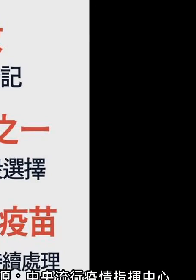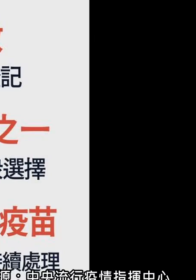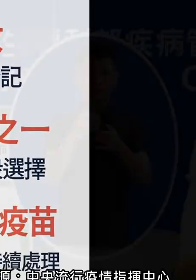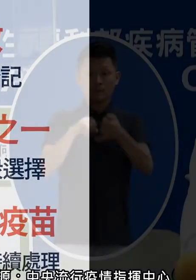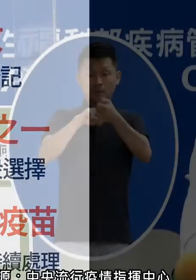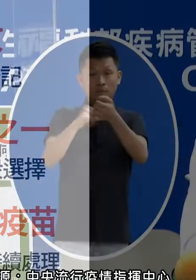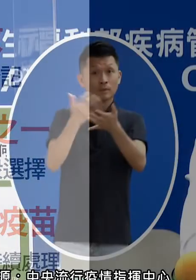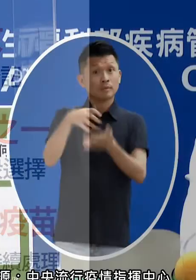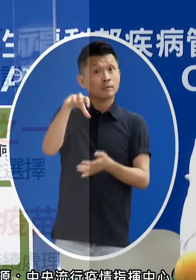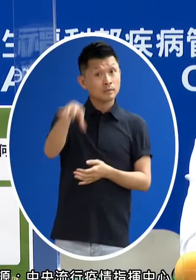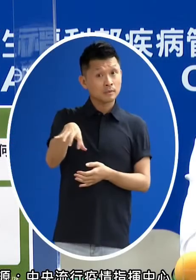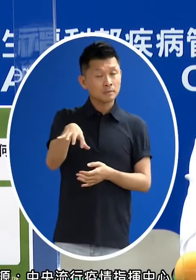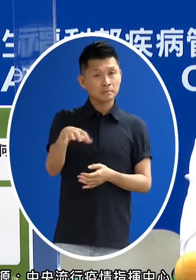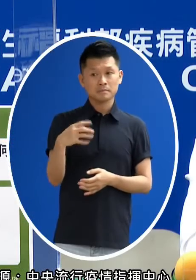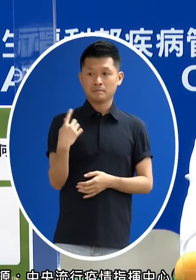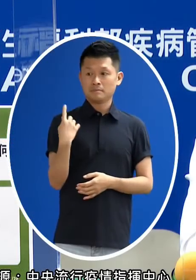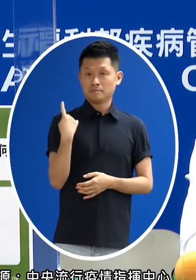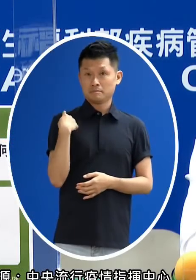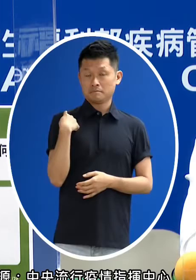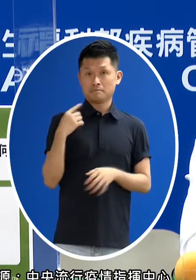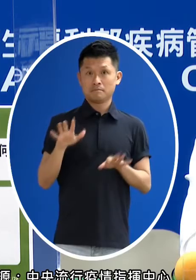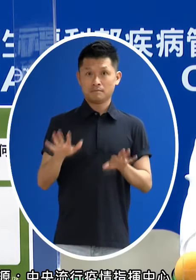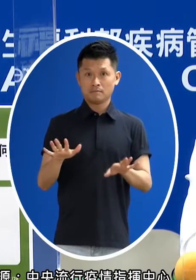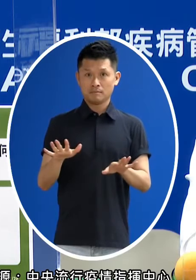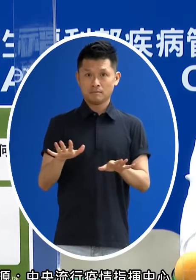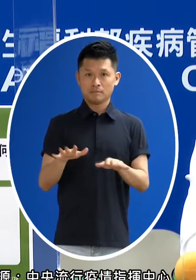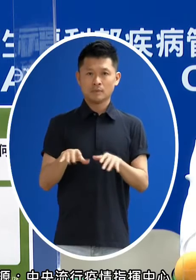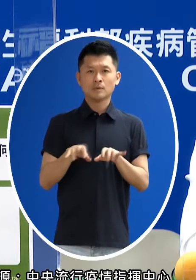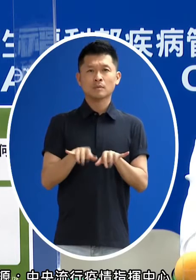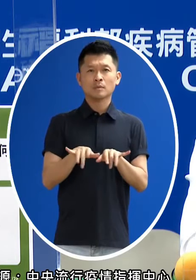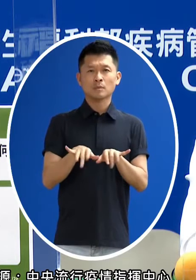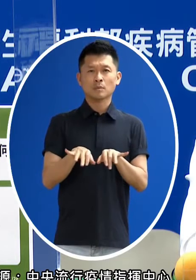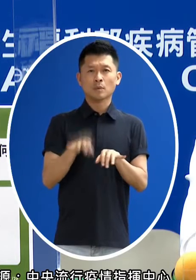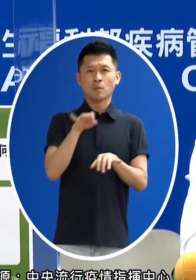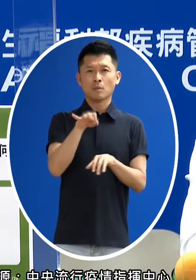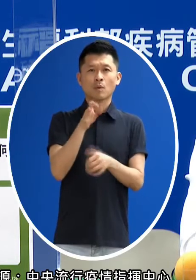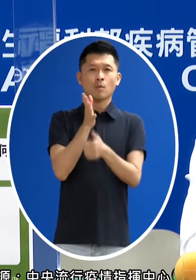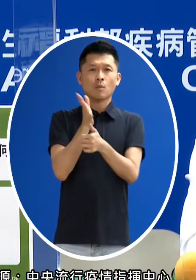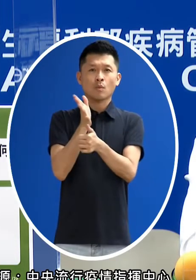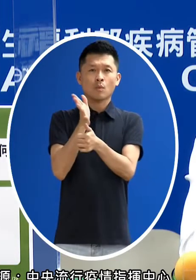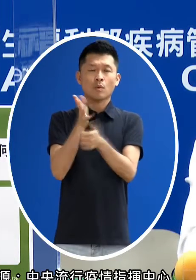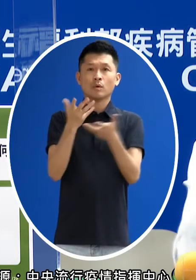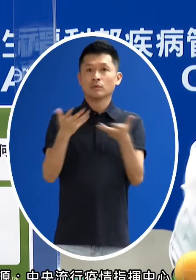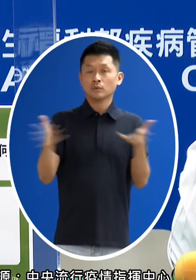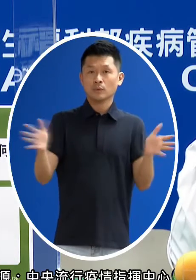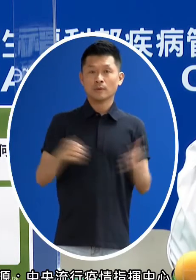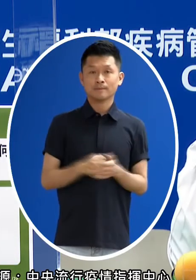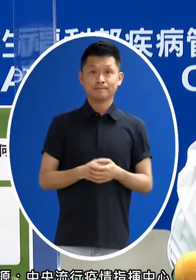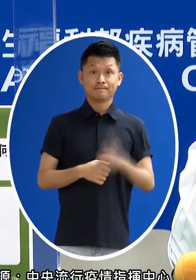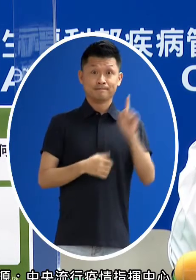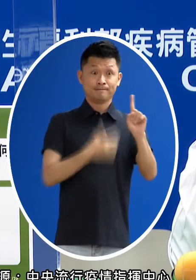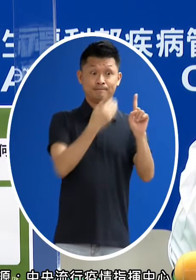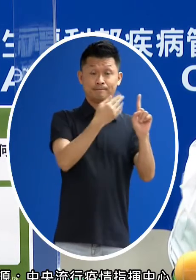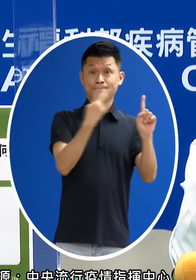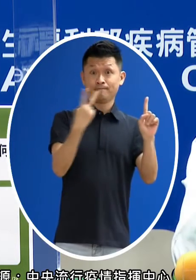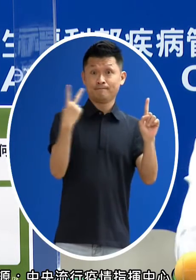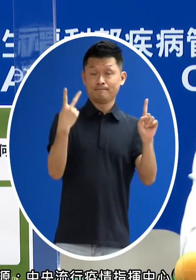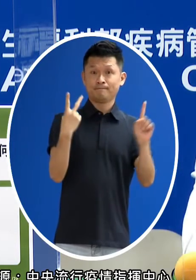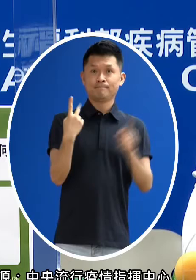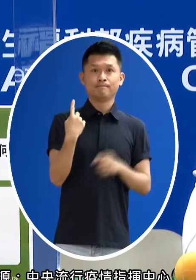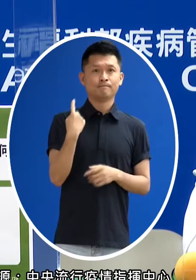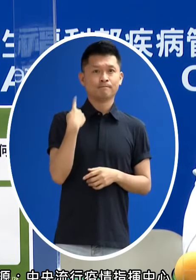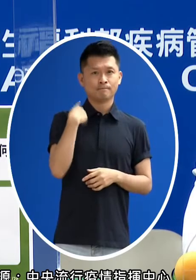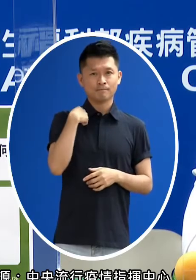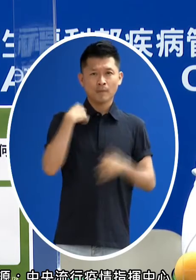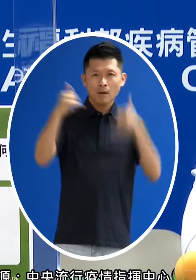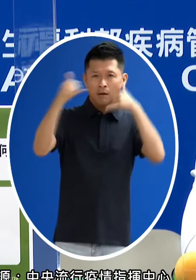苗接种的选项。由于目前仅能施打 AZ 疫苗，修改接种意愿的民众也提高。指挥官陈时中在记者会中也